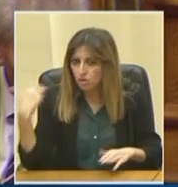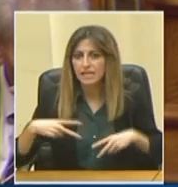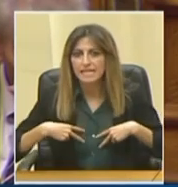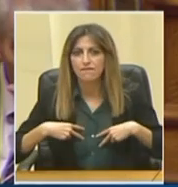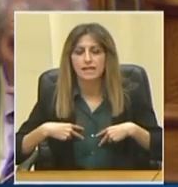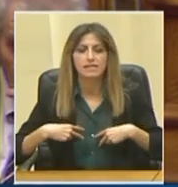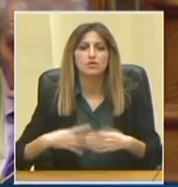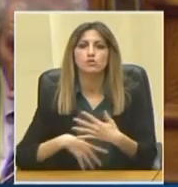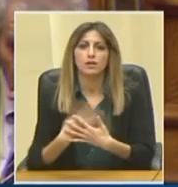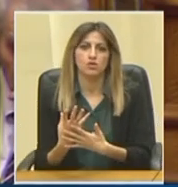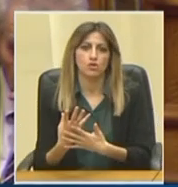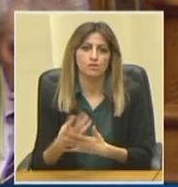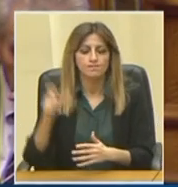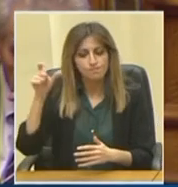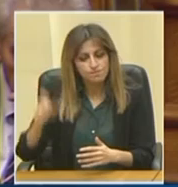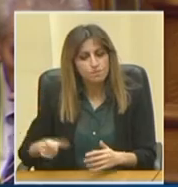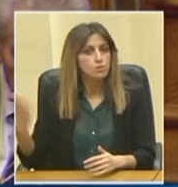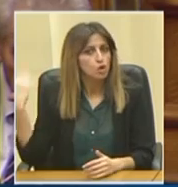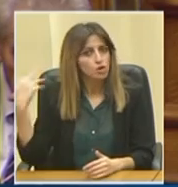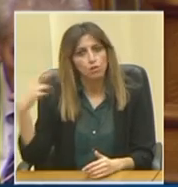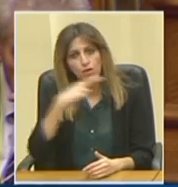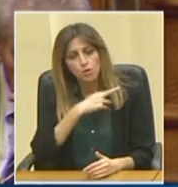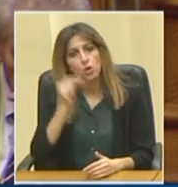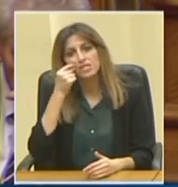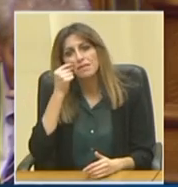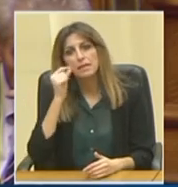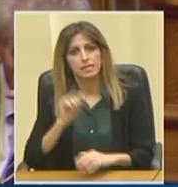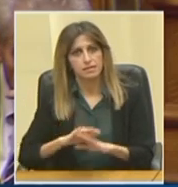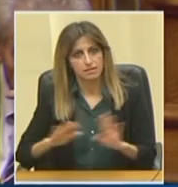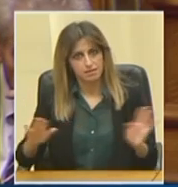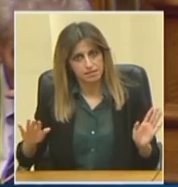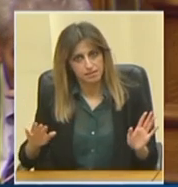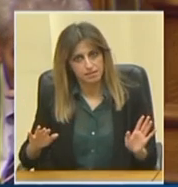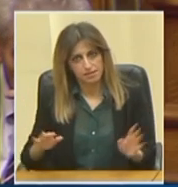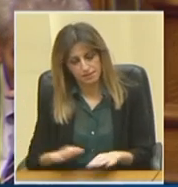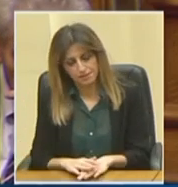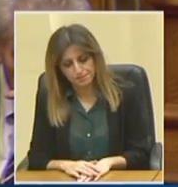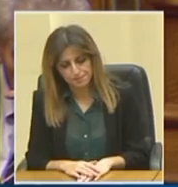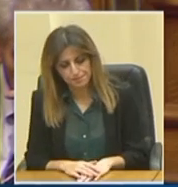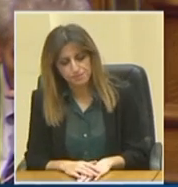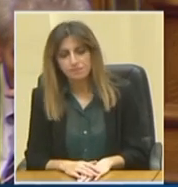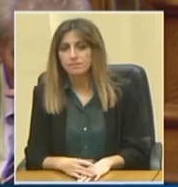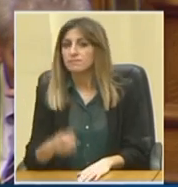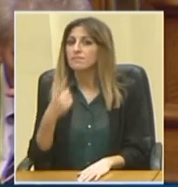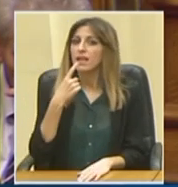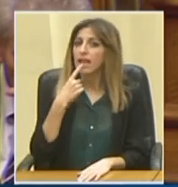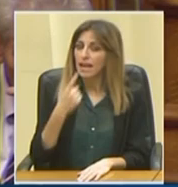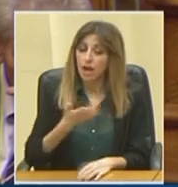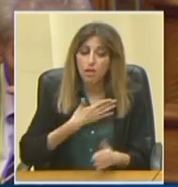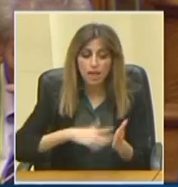Σιμίτη. Λέγει λοιπόν και το καταθέτω στα πρακτικά. Για να υπερασπιστεί την άποψη